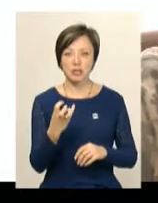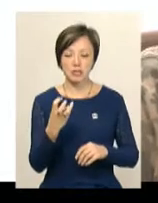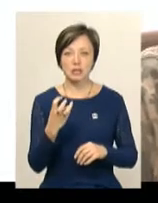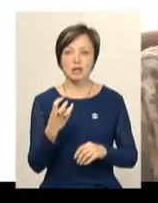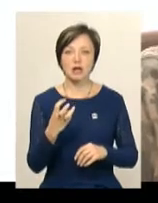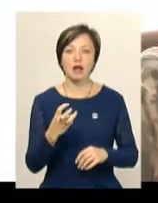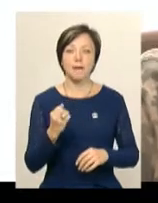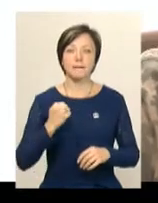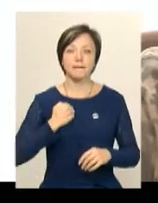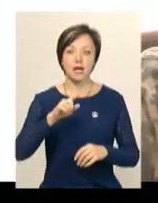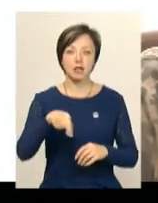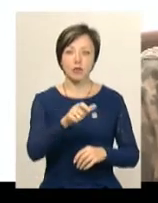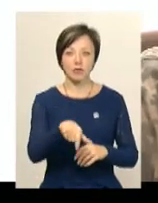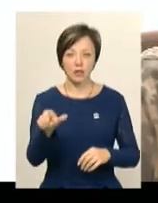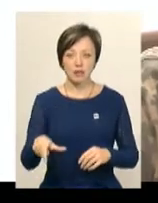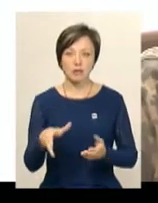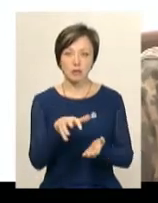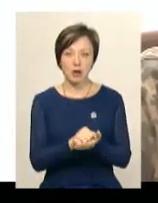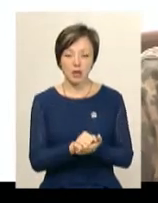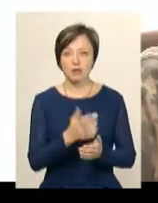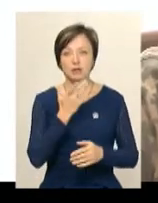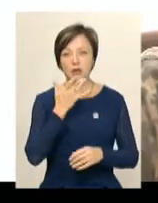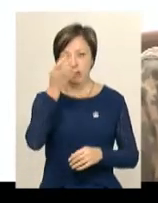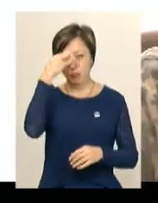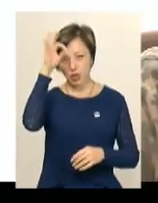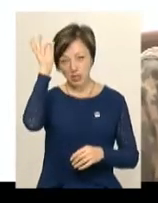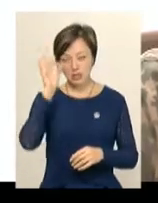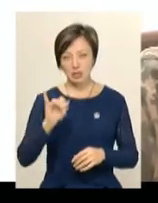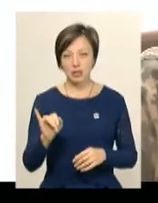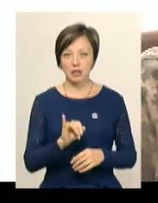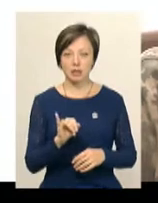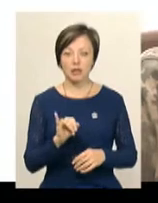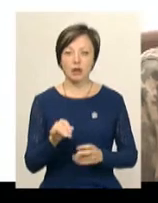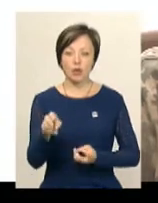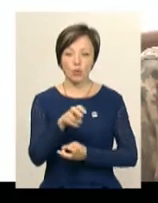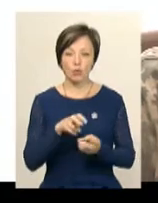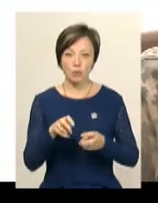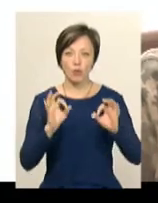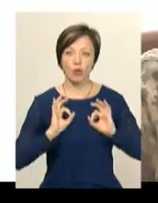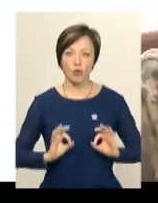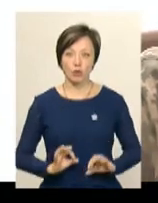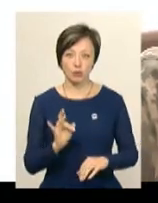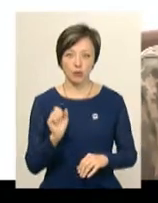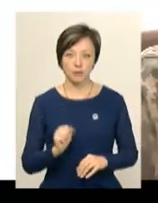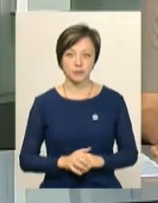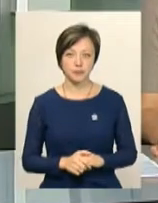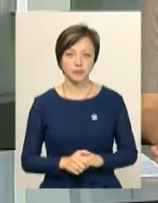2300 призовників, якими займається і Національна поліція, їх розшуком прокуратура.